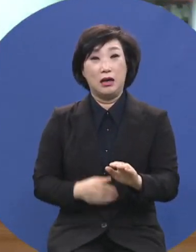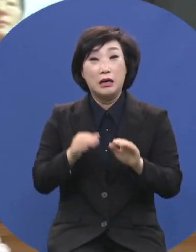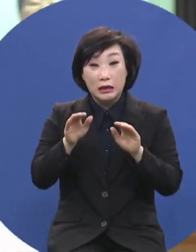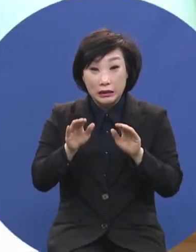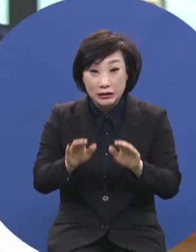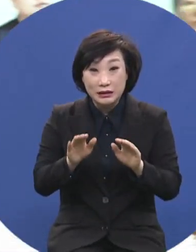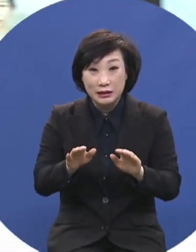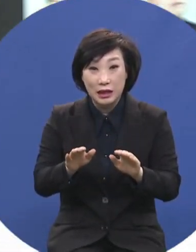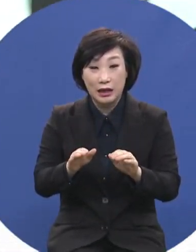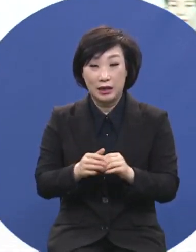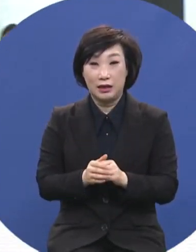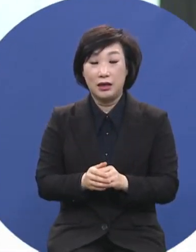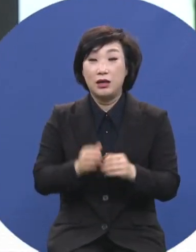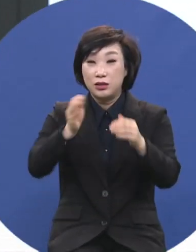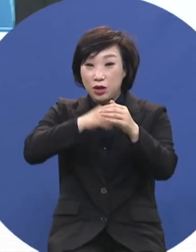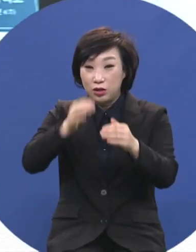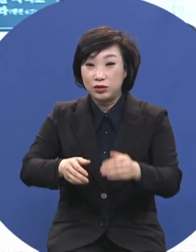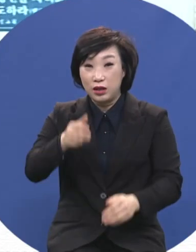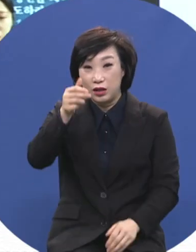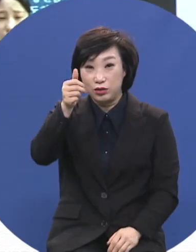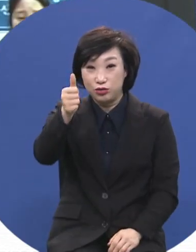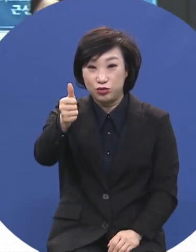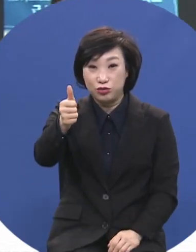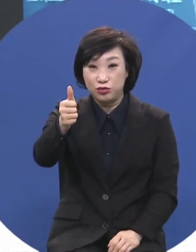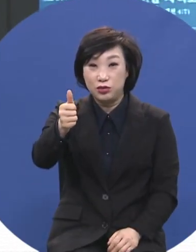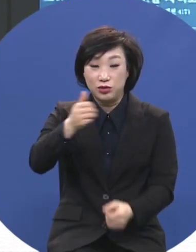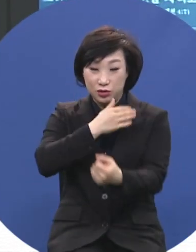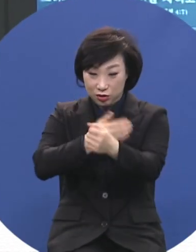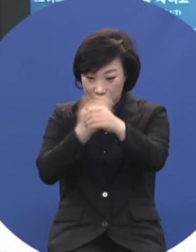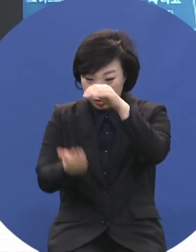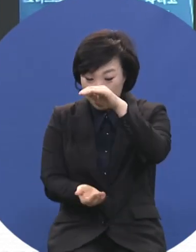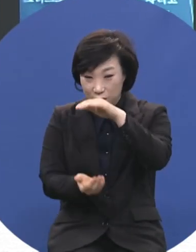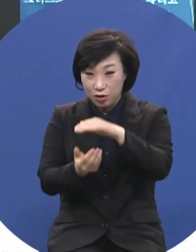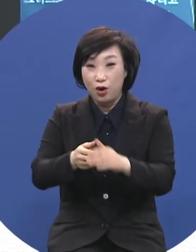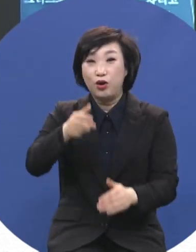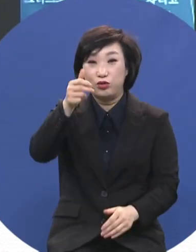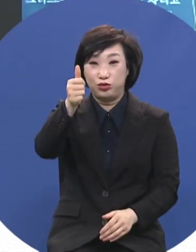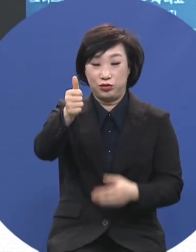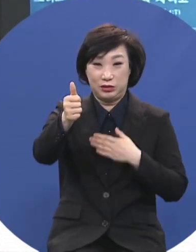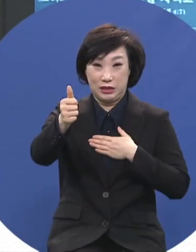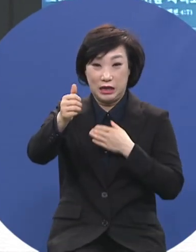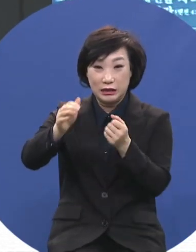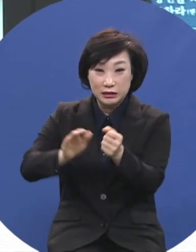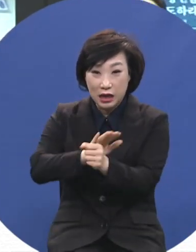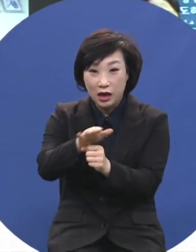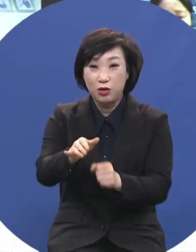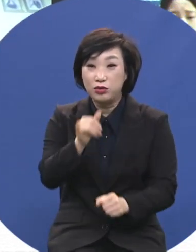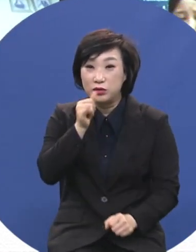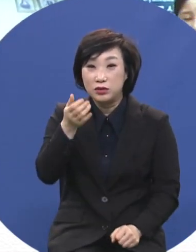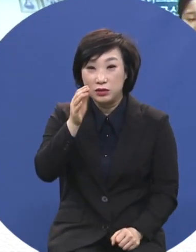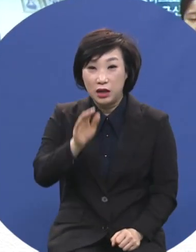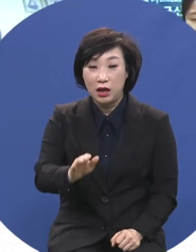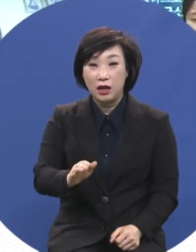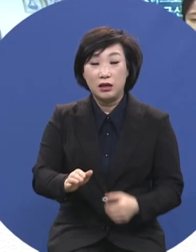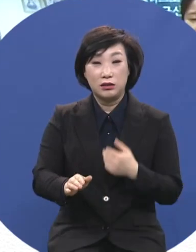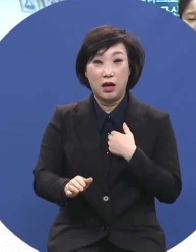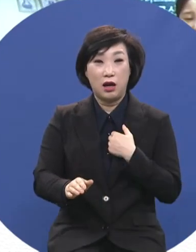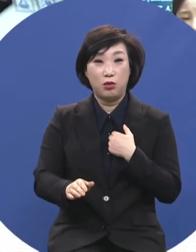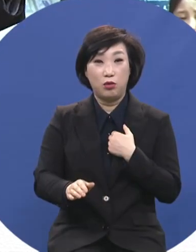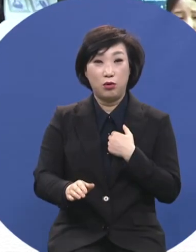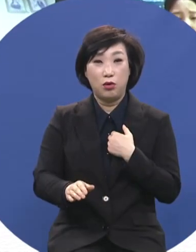그런데 절대자요, 전능하시고 나를 사랑하시는데